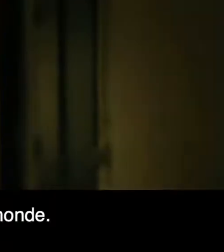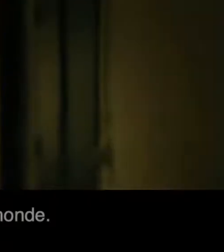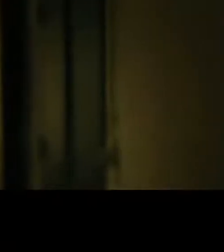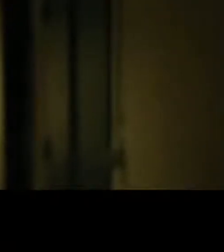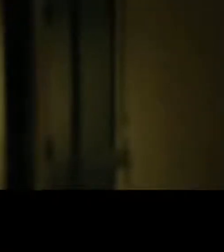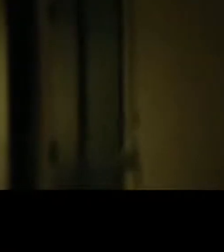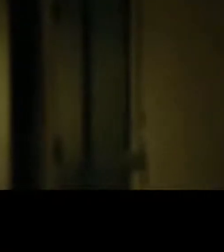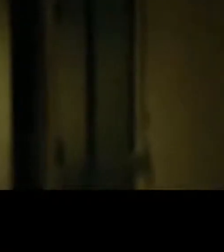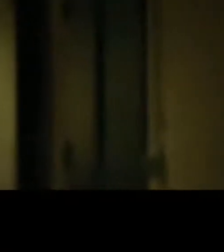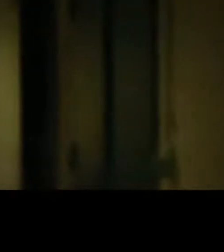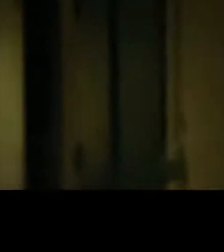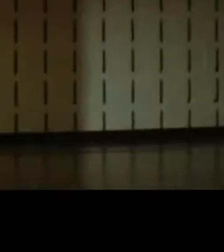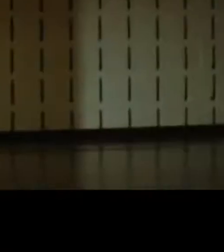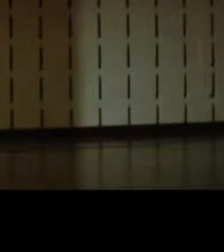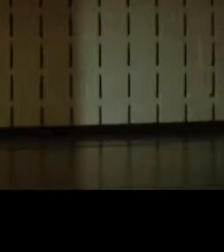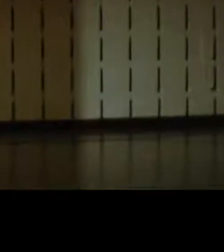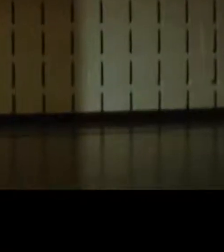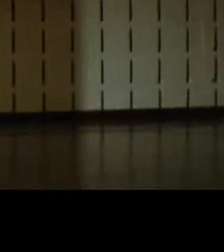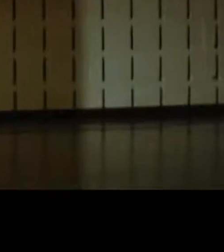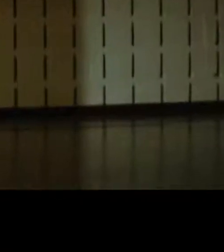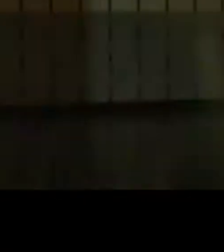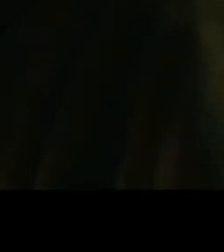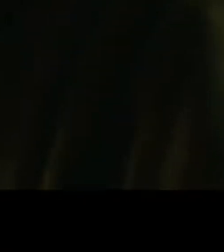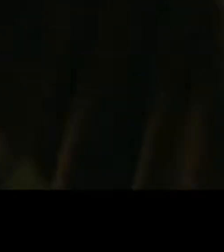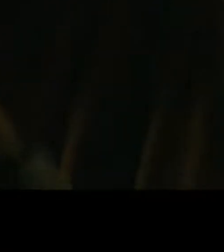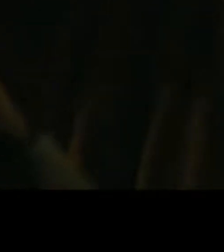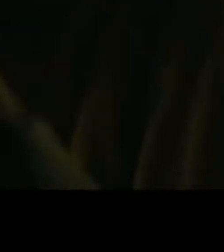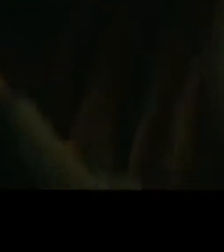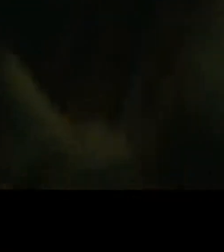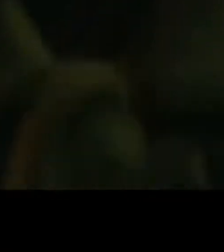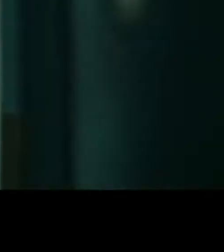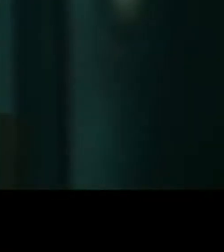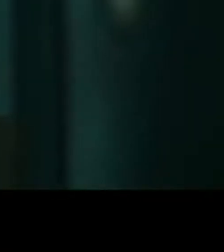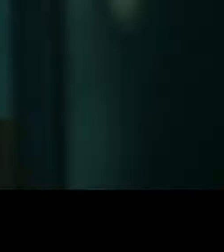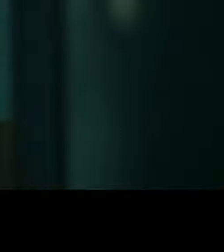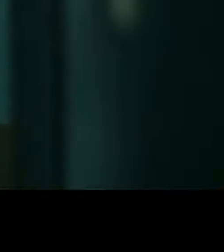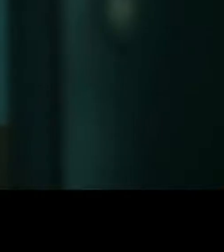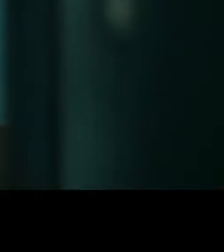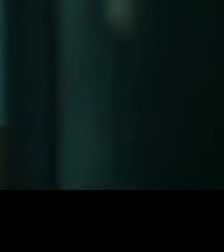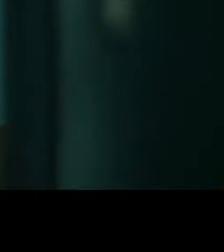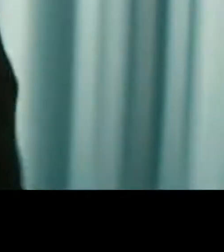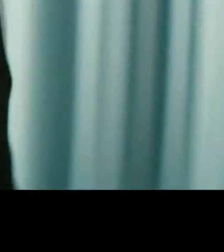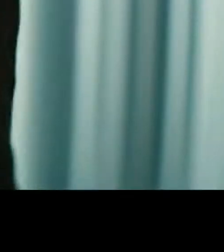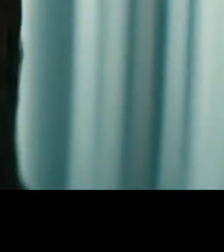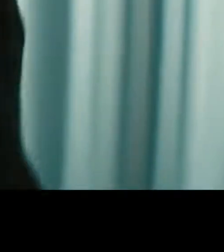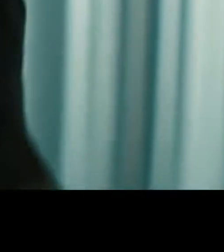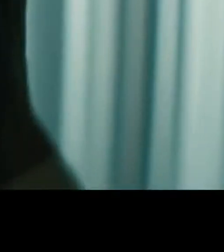monde. C'est un pour tous et pas chacun pour soi.